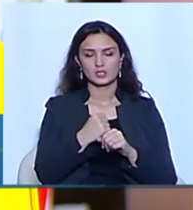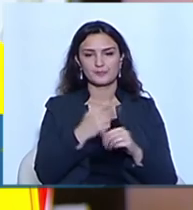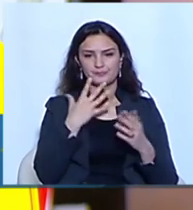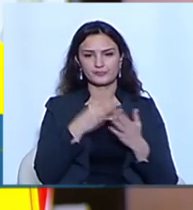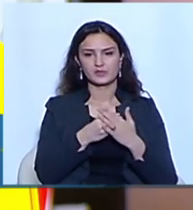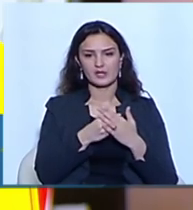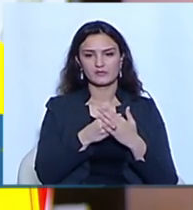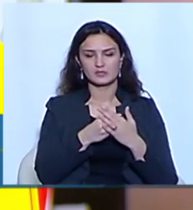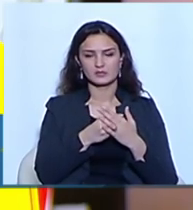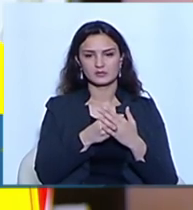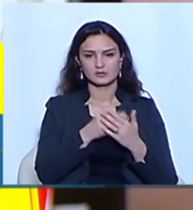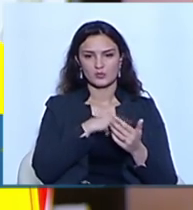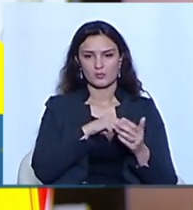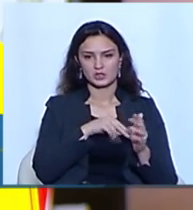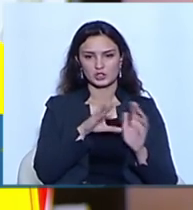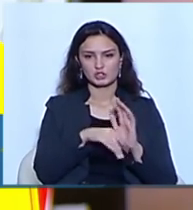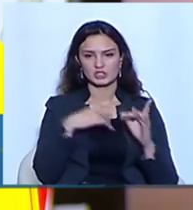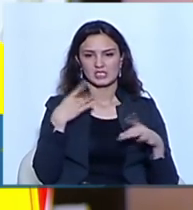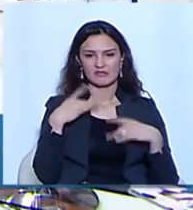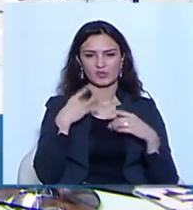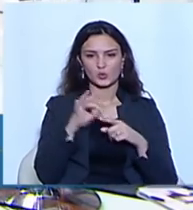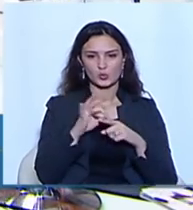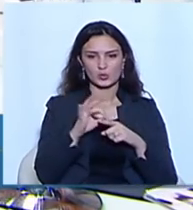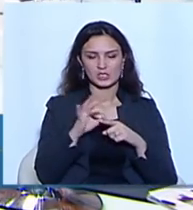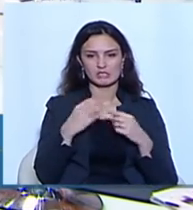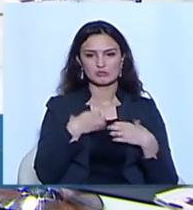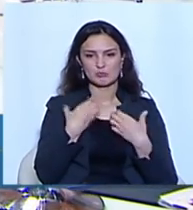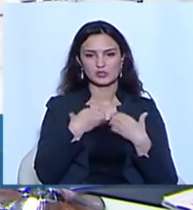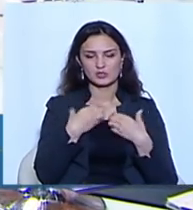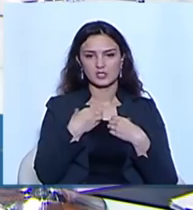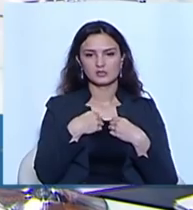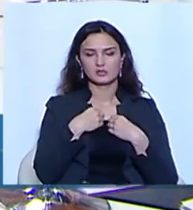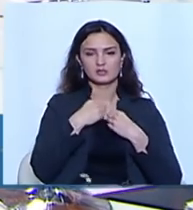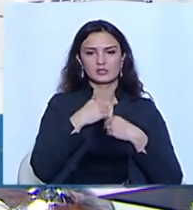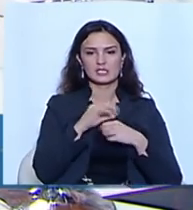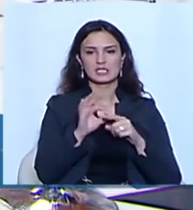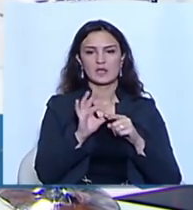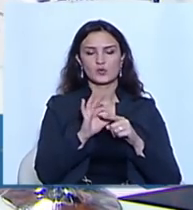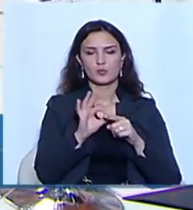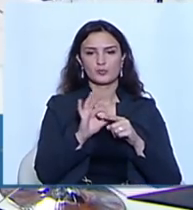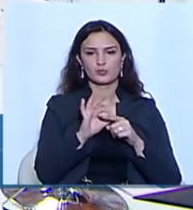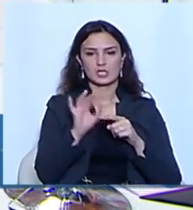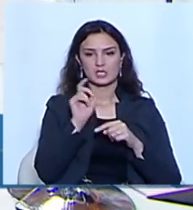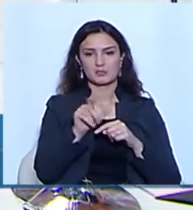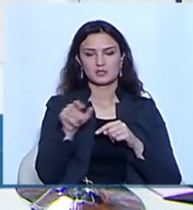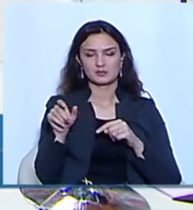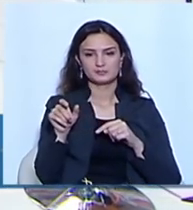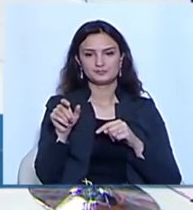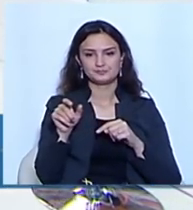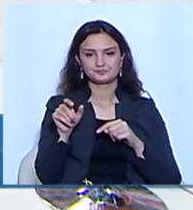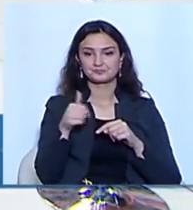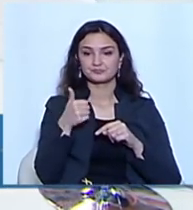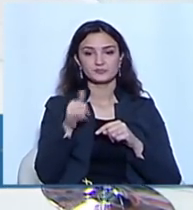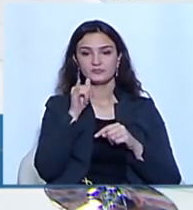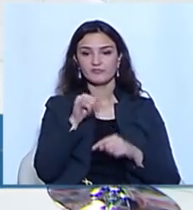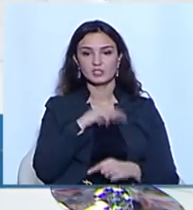თავის კომპანიაში, ნერვიული, შფოთიანი, ნევროტული რეაქციებით ადამიანი კარგად